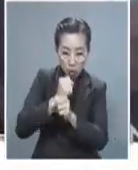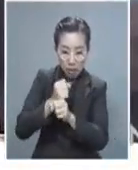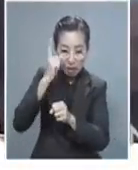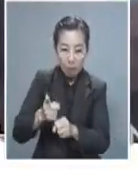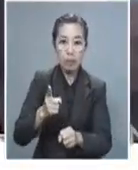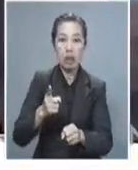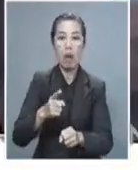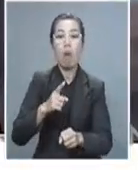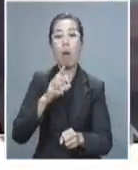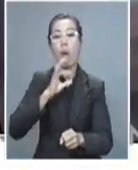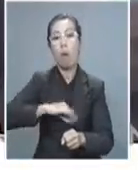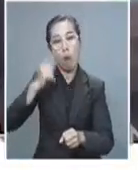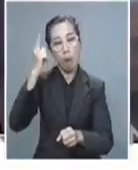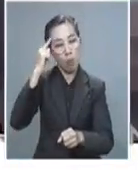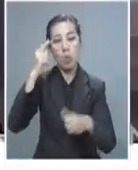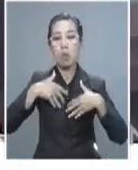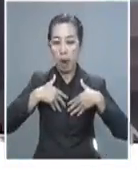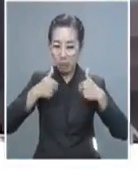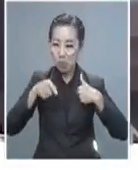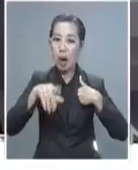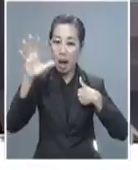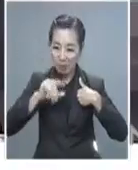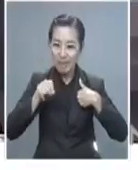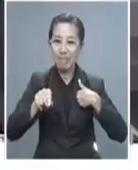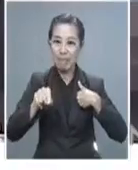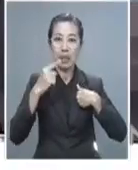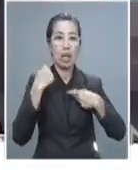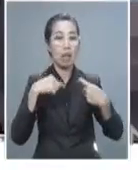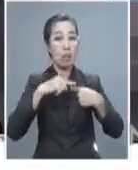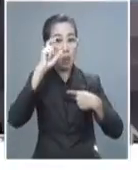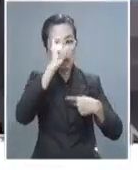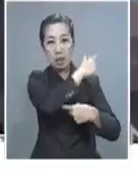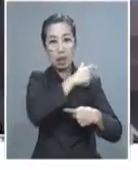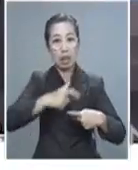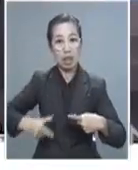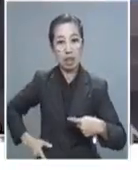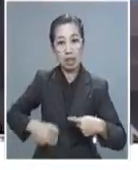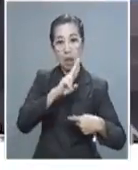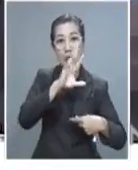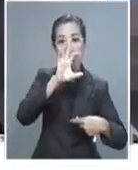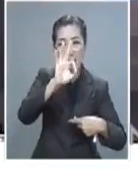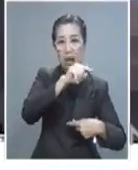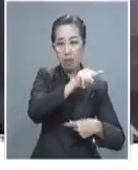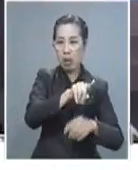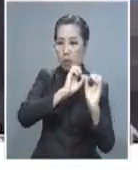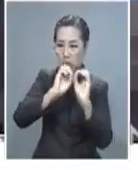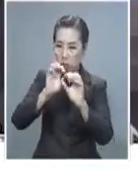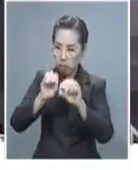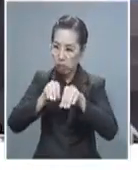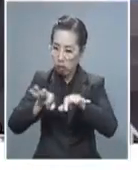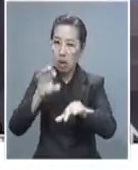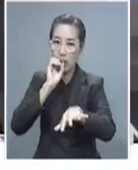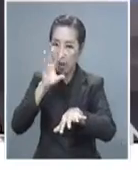ขมันมาจากสิ่งนี้นะครับเพราะฉะนั้นสิ่งที่พระเจ้าอยู่หัวรัชกาลที่9พระองค์มีพระบรมราโชวาทเอาไว้ตรัสสอนเอา